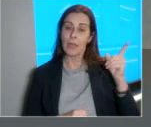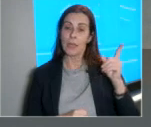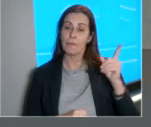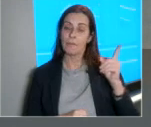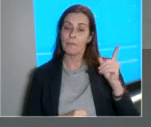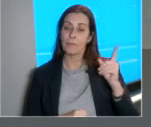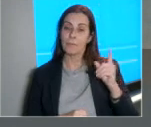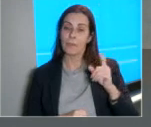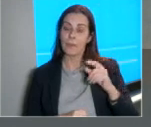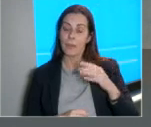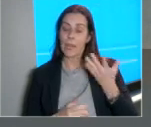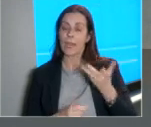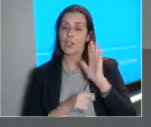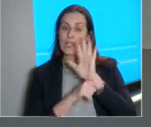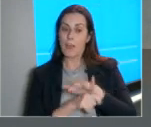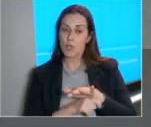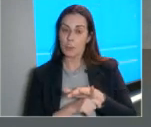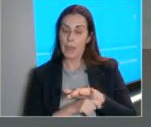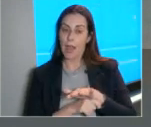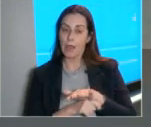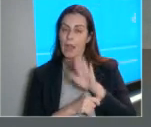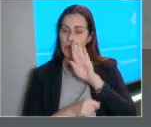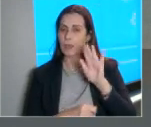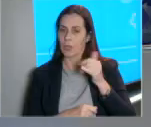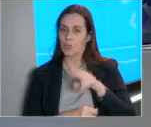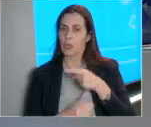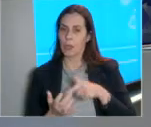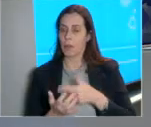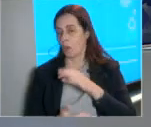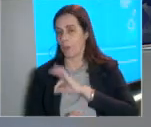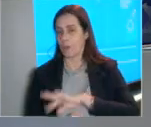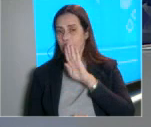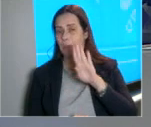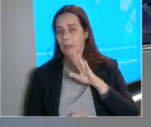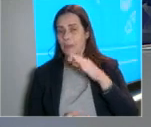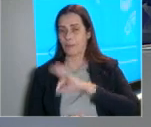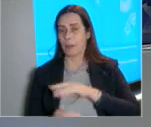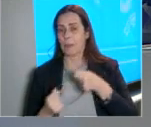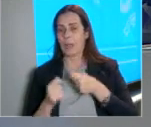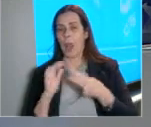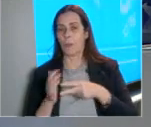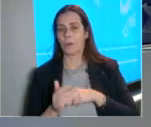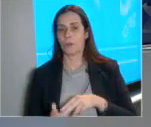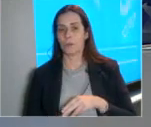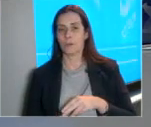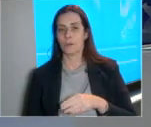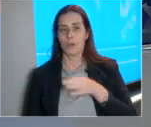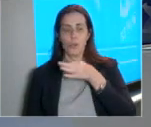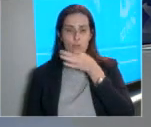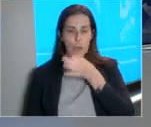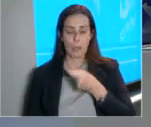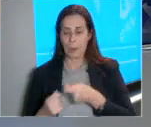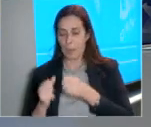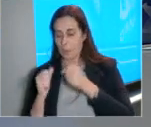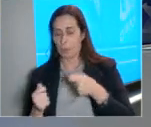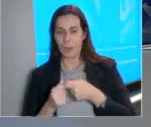זה שבהשלכות של זה, לנתניהו כן יש כאן כמה רווחים פוליטיים. זו שאלה אם האזור הביטחוני או מהאזור